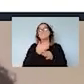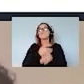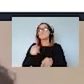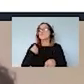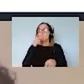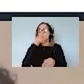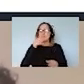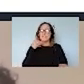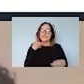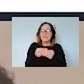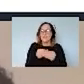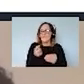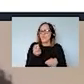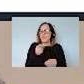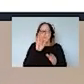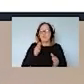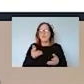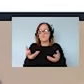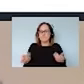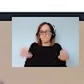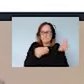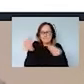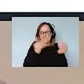ostatniej chwili będziemy ją modyfikować.